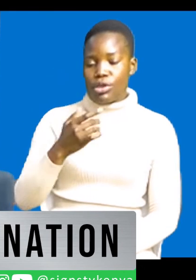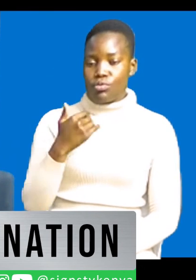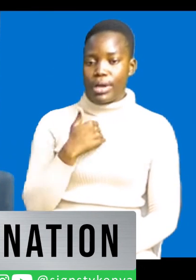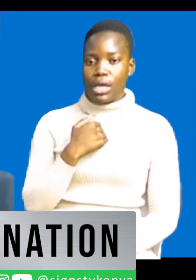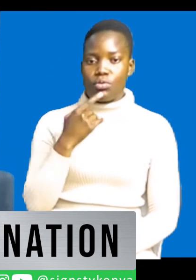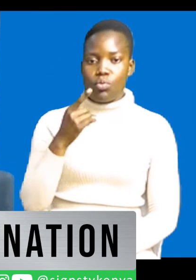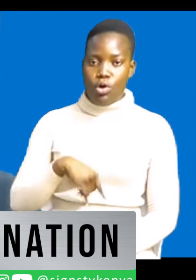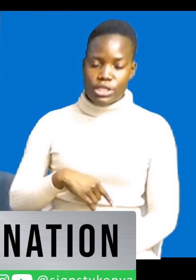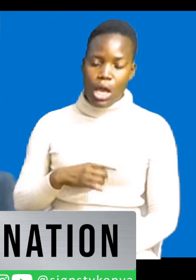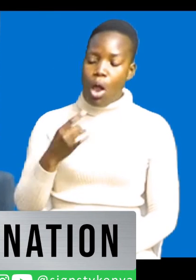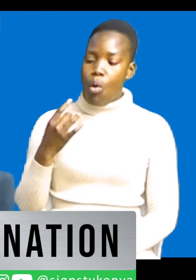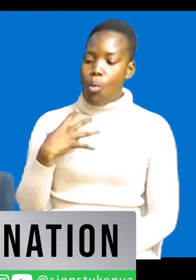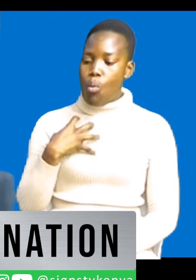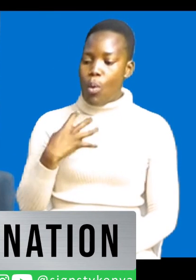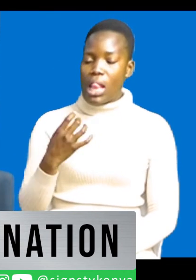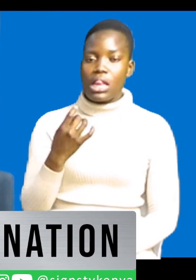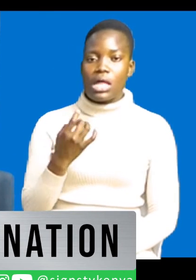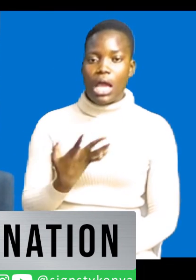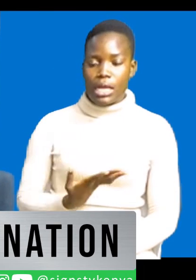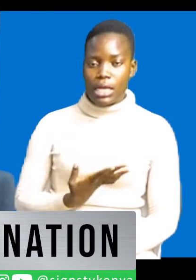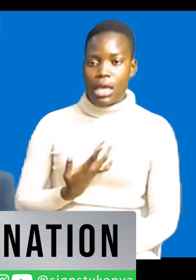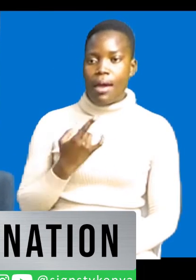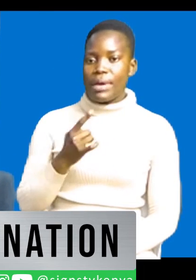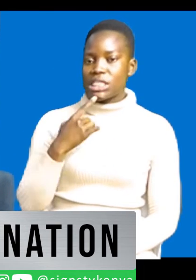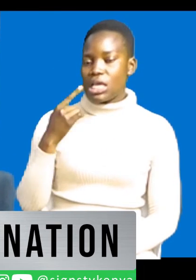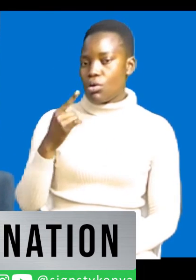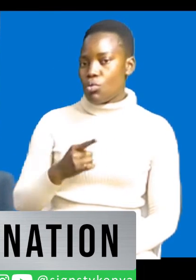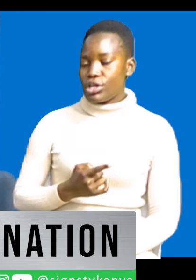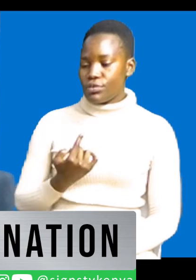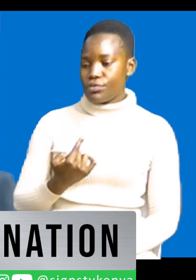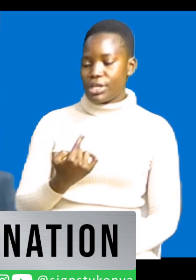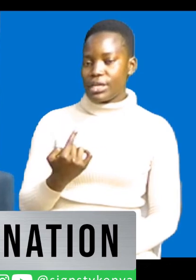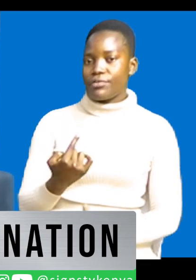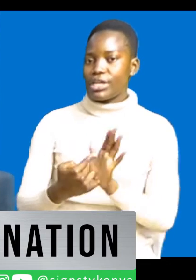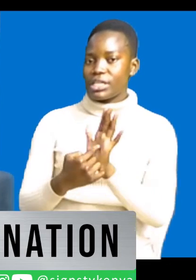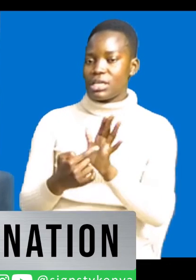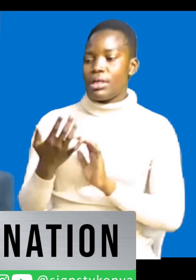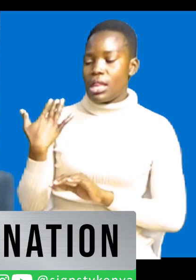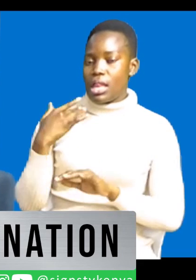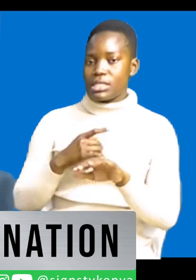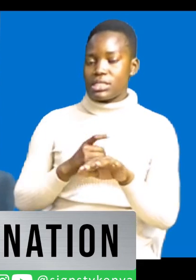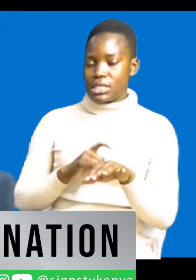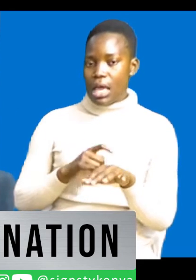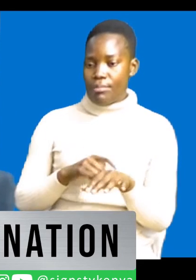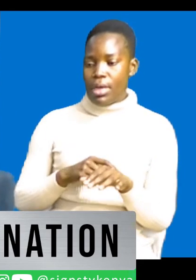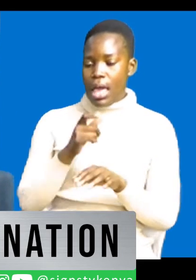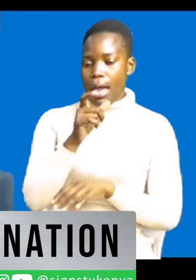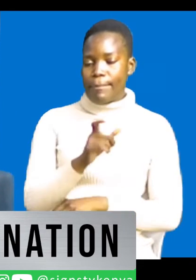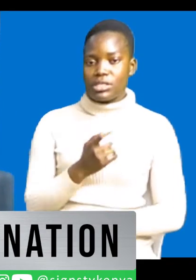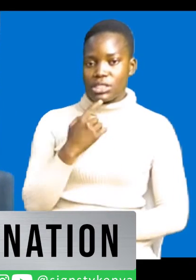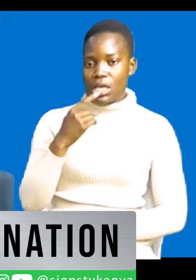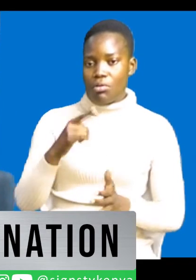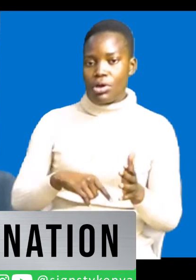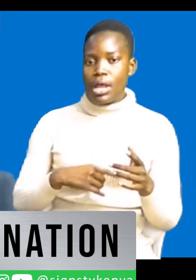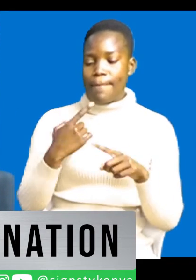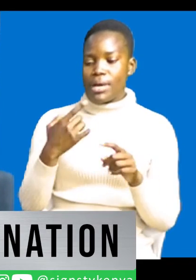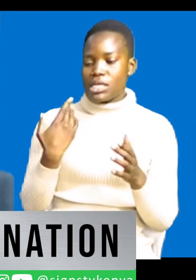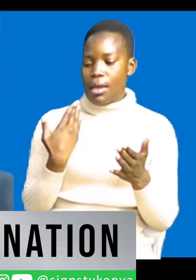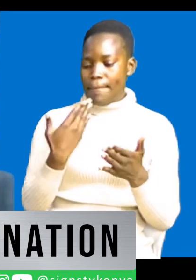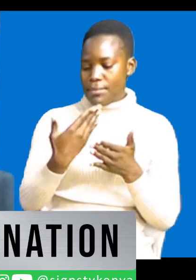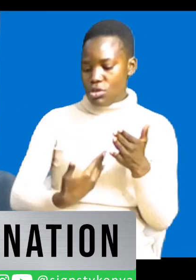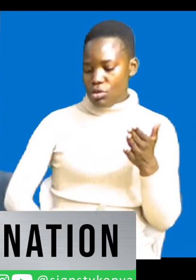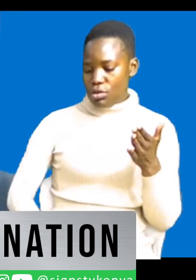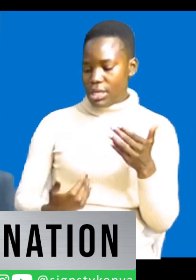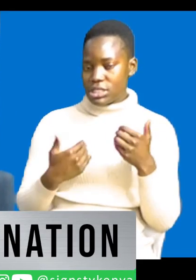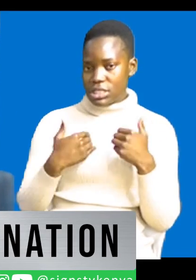na wealth inatoshana aje. Yes. Lakini usituambie kama the last time tulikuwa tunaona mtu anasema tu na hakuna makaratasi ya